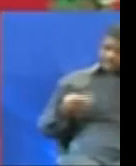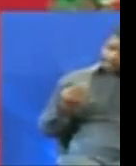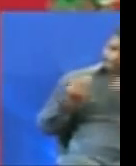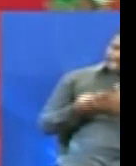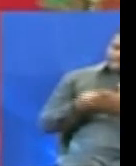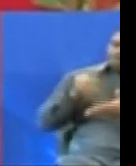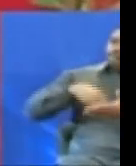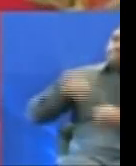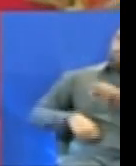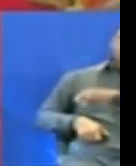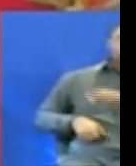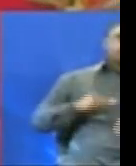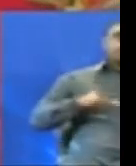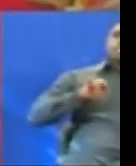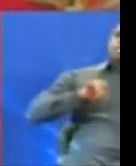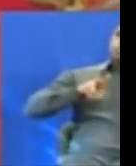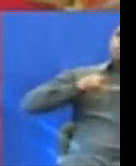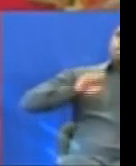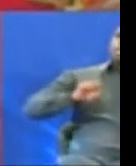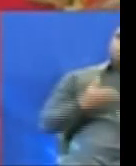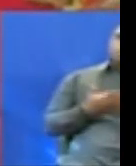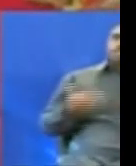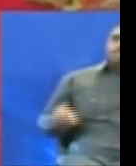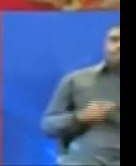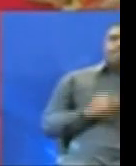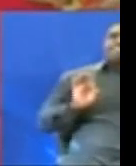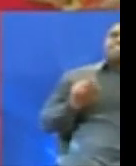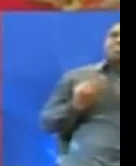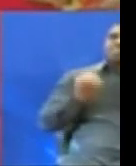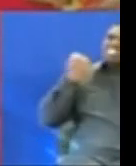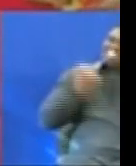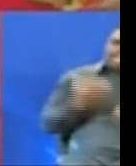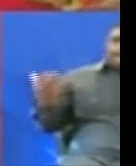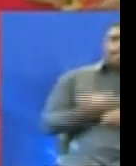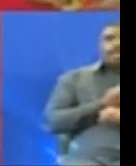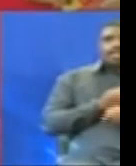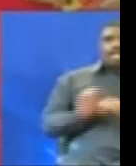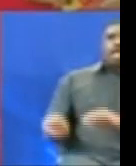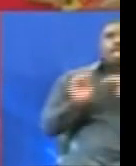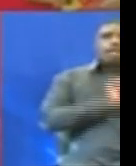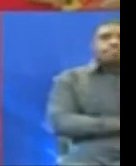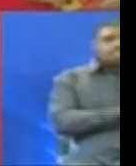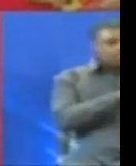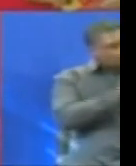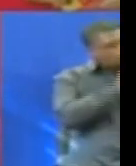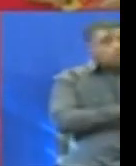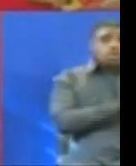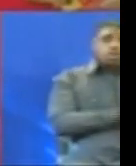maslahi kwa Liwale, kwa sababu amejua ni namna gani shida atakayopata kwenye kuzihamisha zile korosho kuzileta kwenye barabara